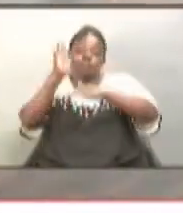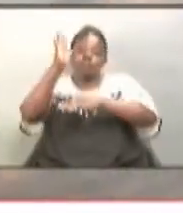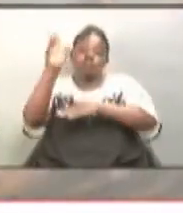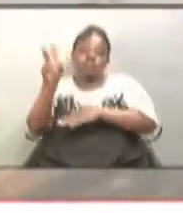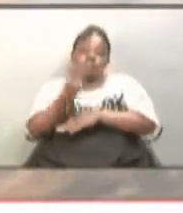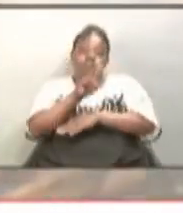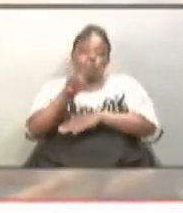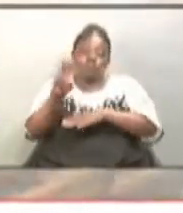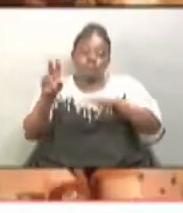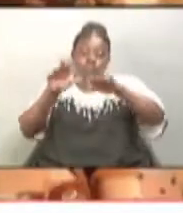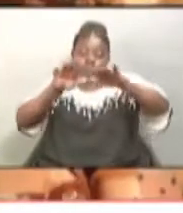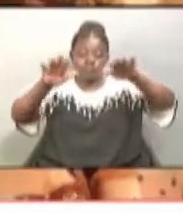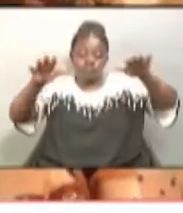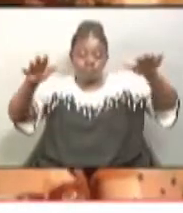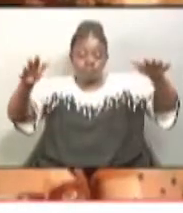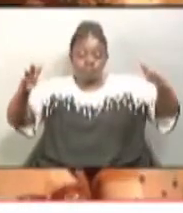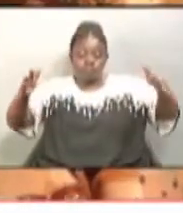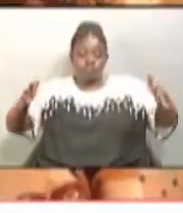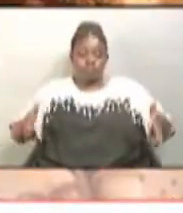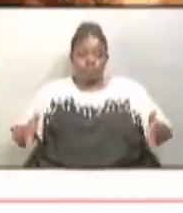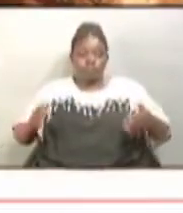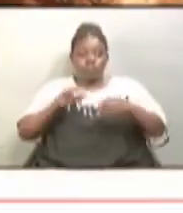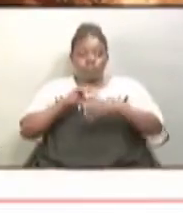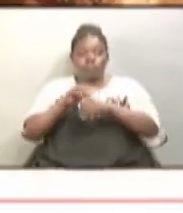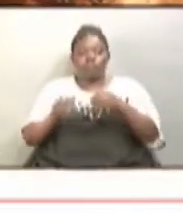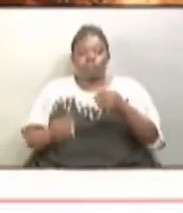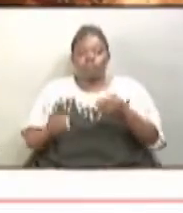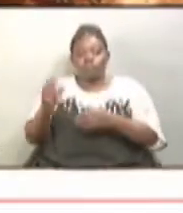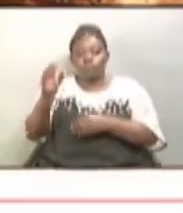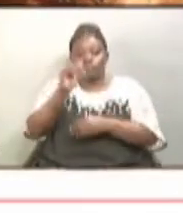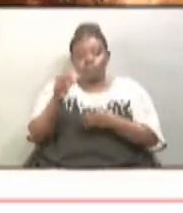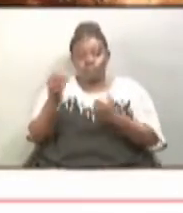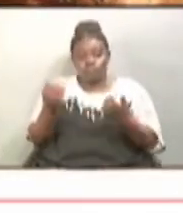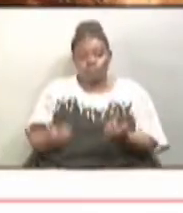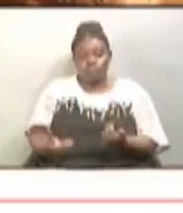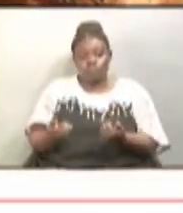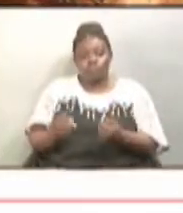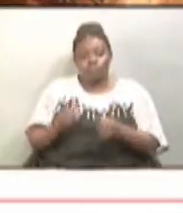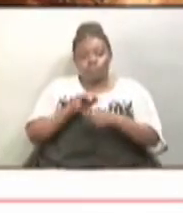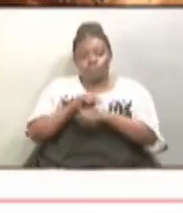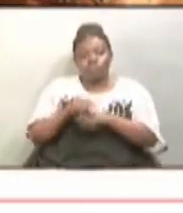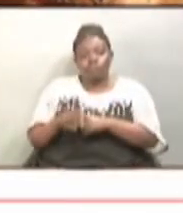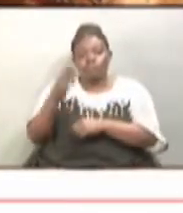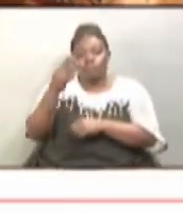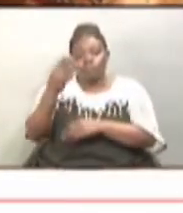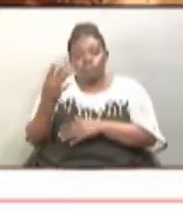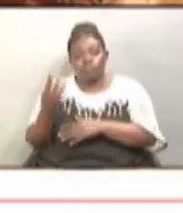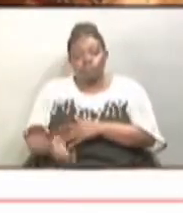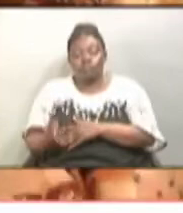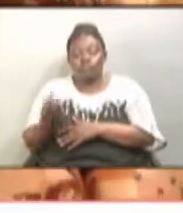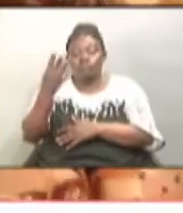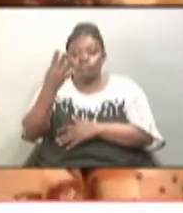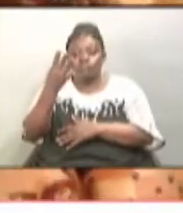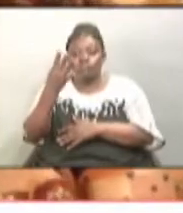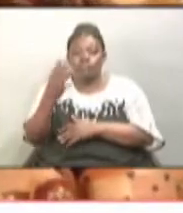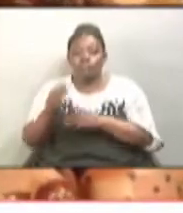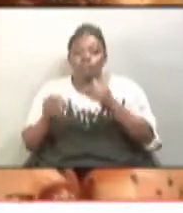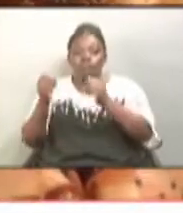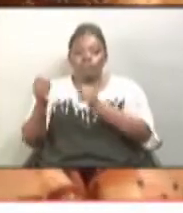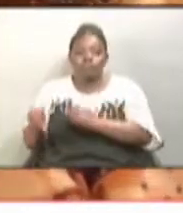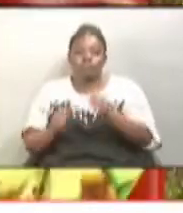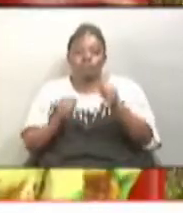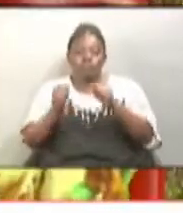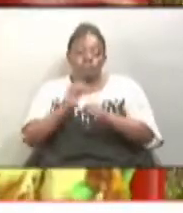kyandifaananya akatandaalo. Baasimanga ebinnya bina na kati tusima bina. Ne tuteekamu enkondo ez'amaanyi nnya. Ne tuteekako gwe